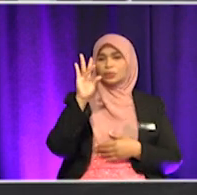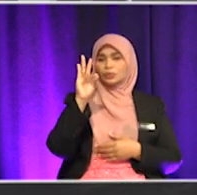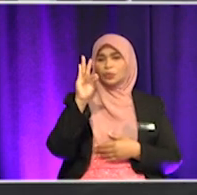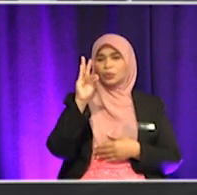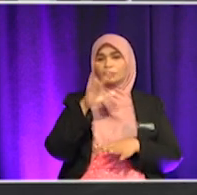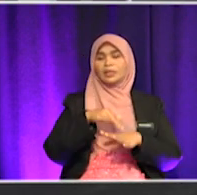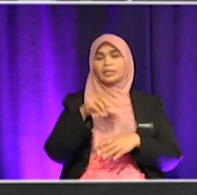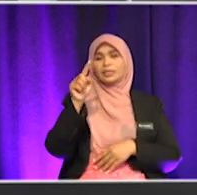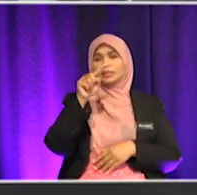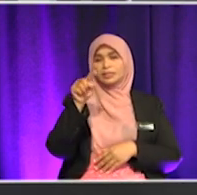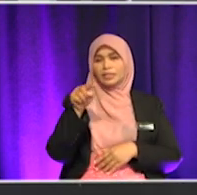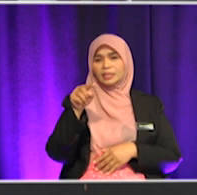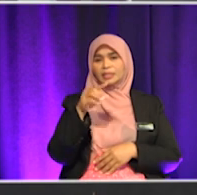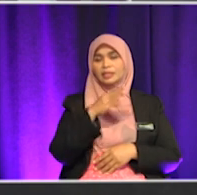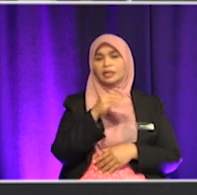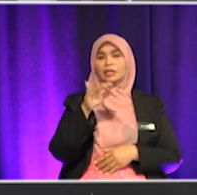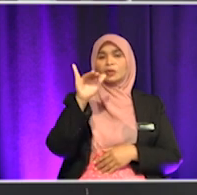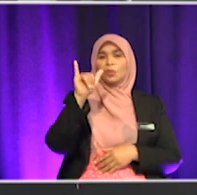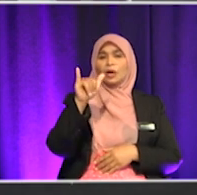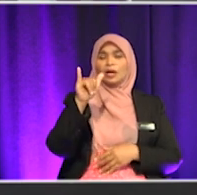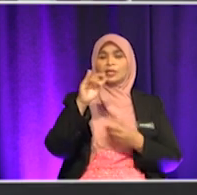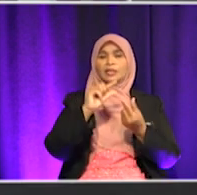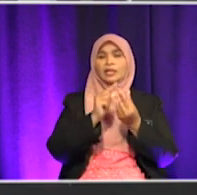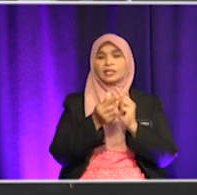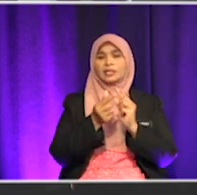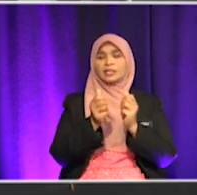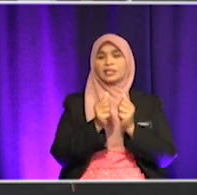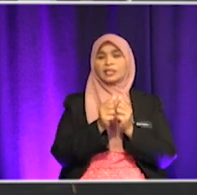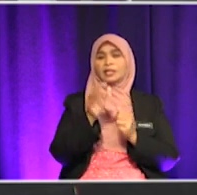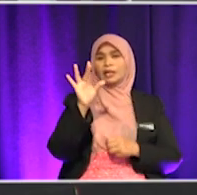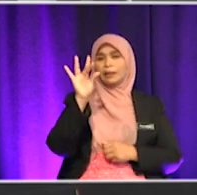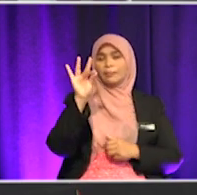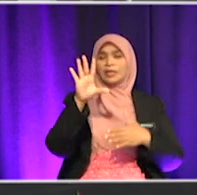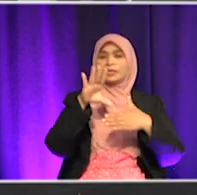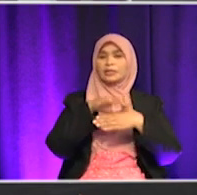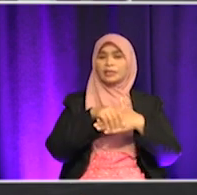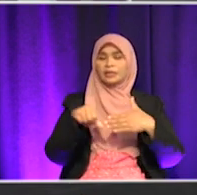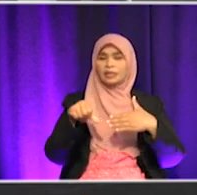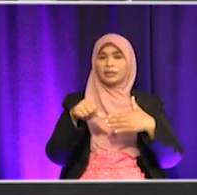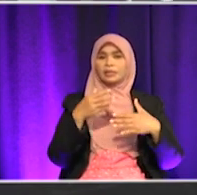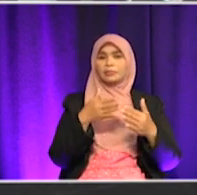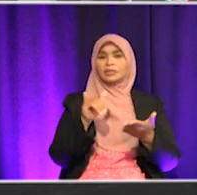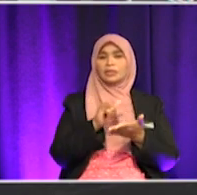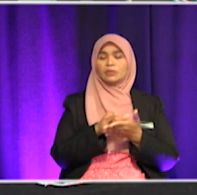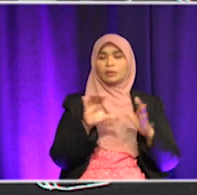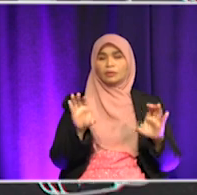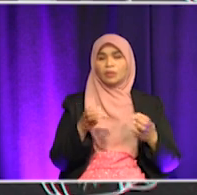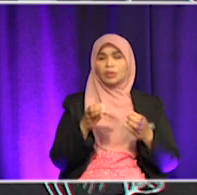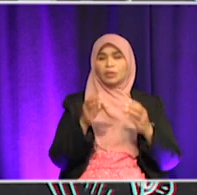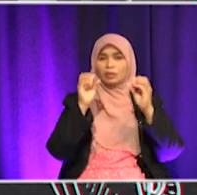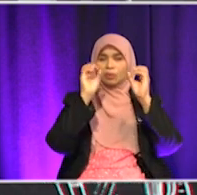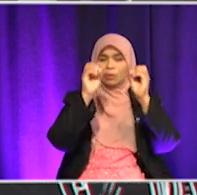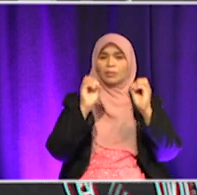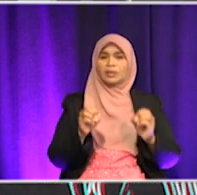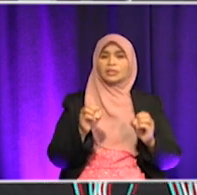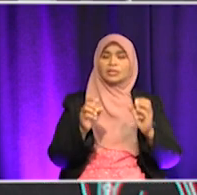juga pada Y kita gantikan dengan RM8. Okey, kemudian kita buat operasi tambah darab